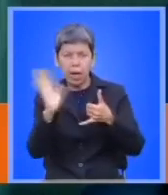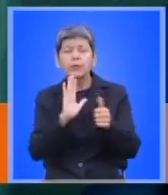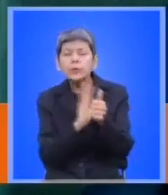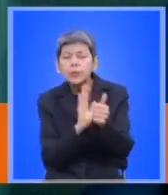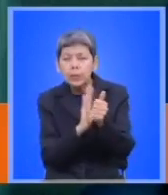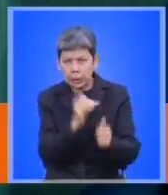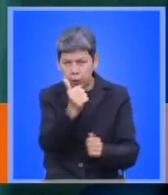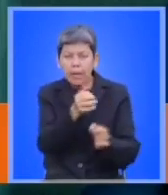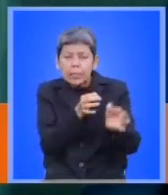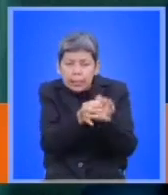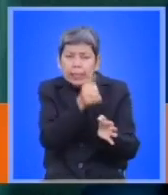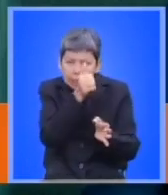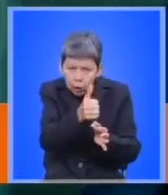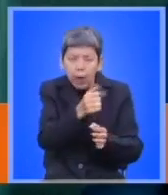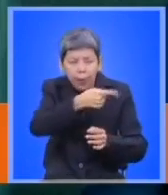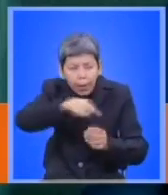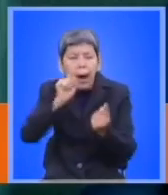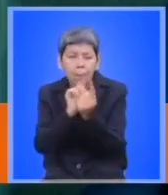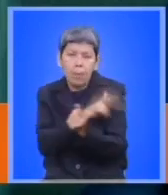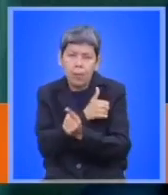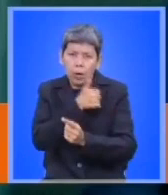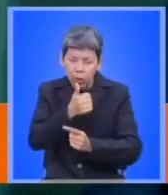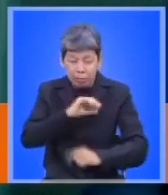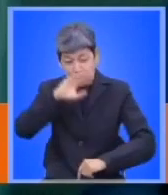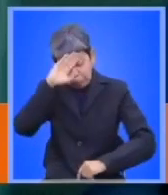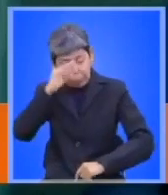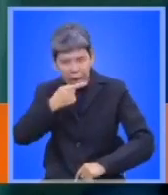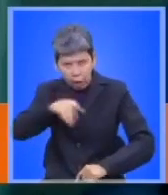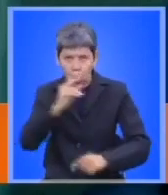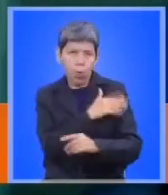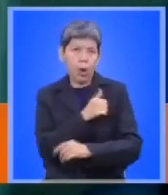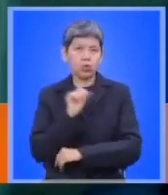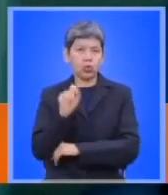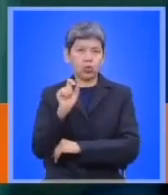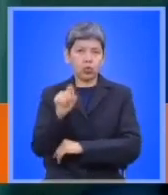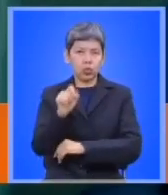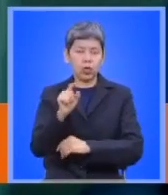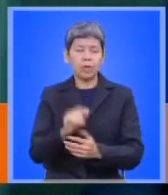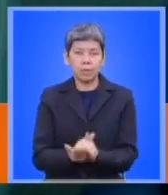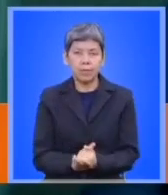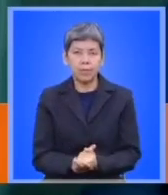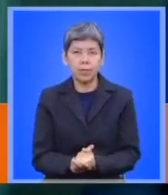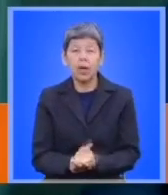ใจนะให้เข้ามาตรวจถ้ามีอาการเจ็บป่วยก็รีบมาโรงพยาบาลนะครับ